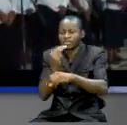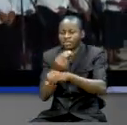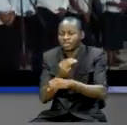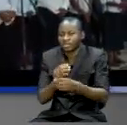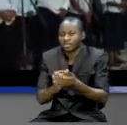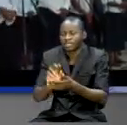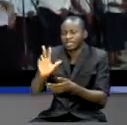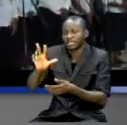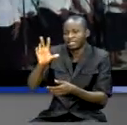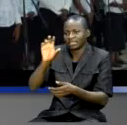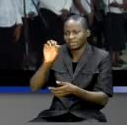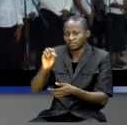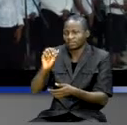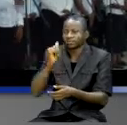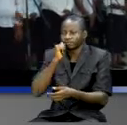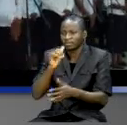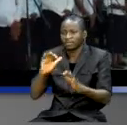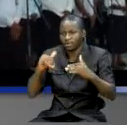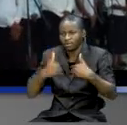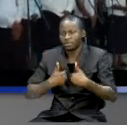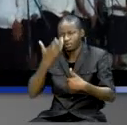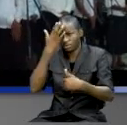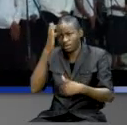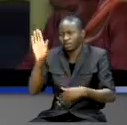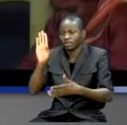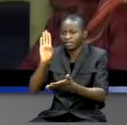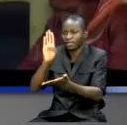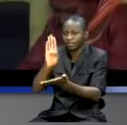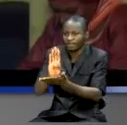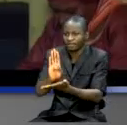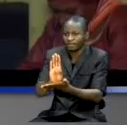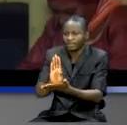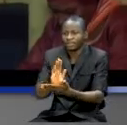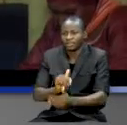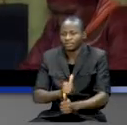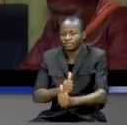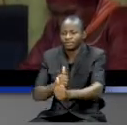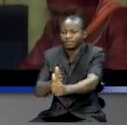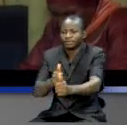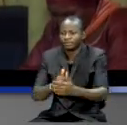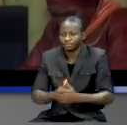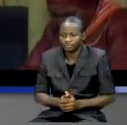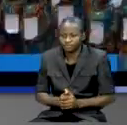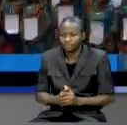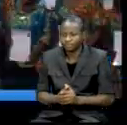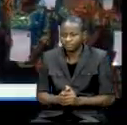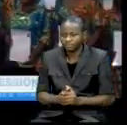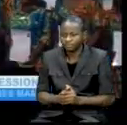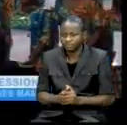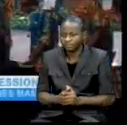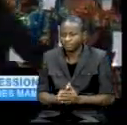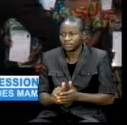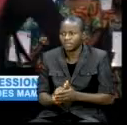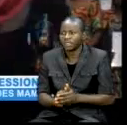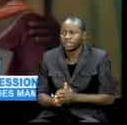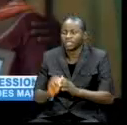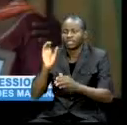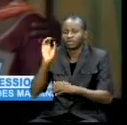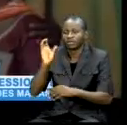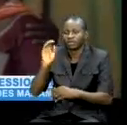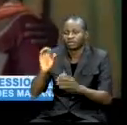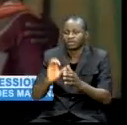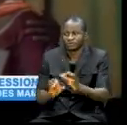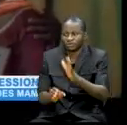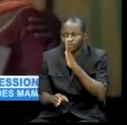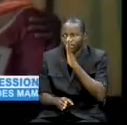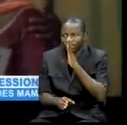leur brevet en tant que servante de Dieu. Un reportage d'Antoine Roger Mbouy. Cette conférence de maman de près d'une